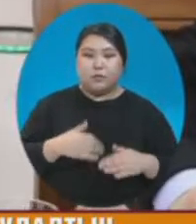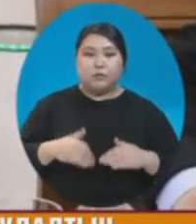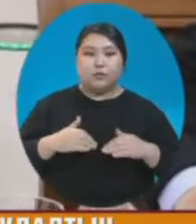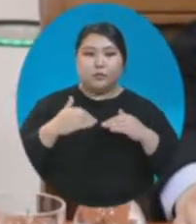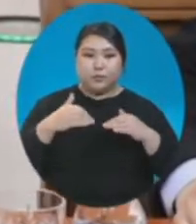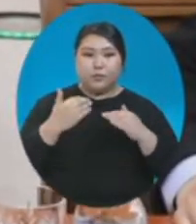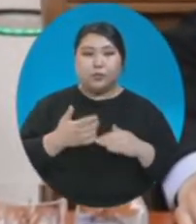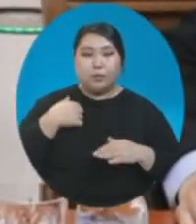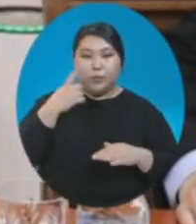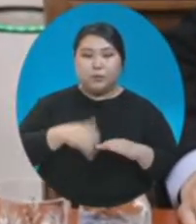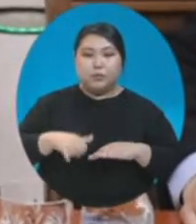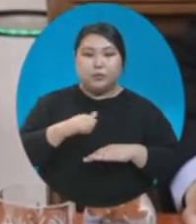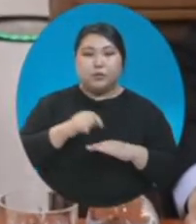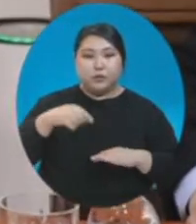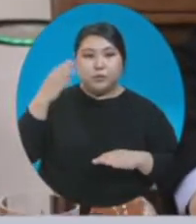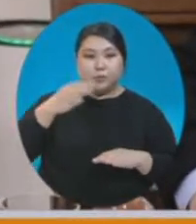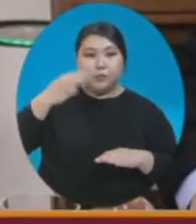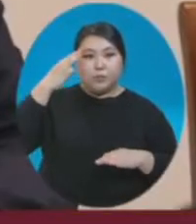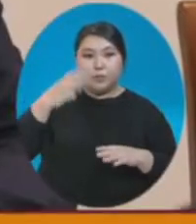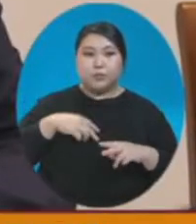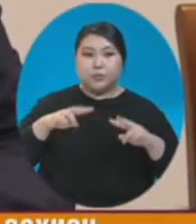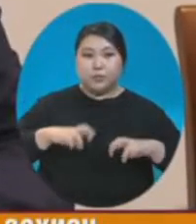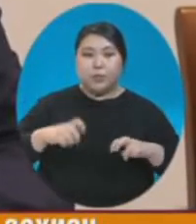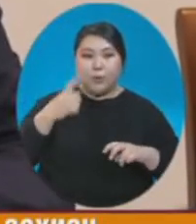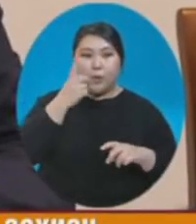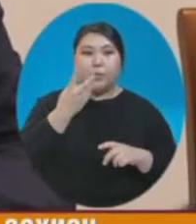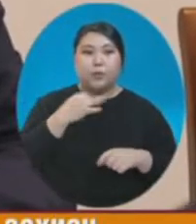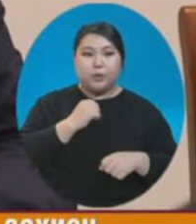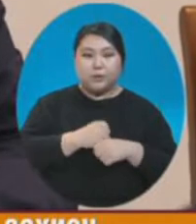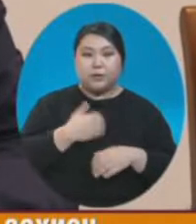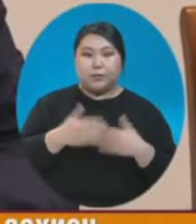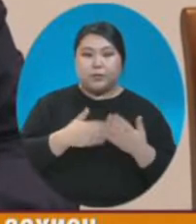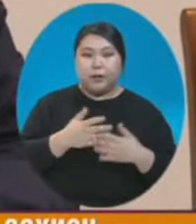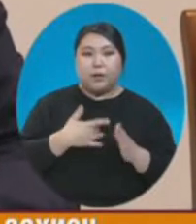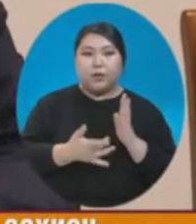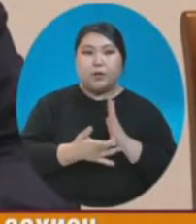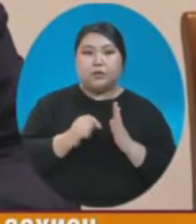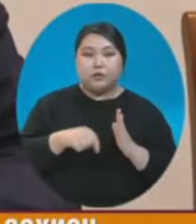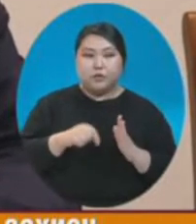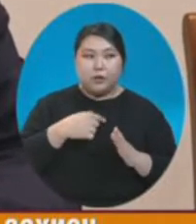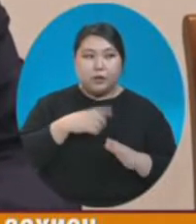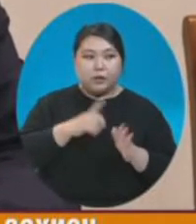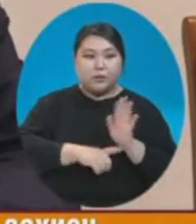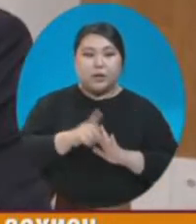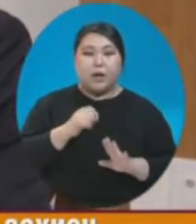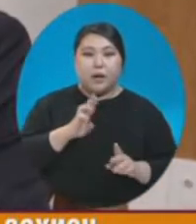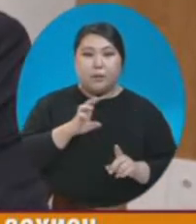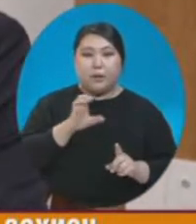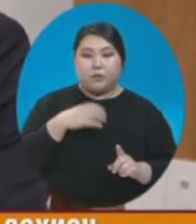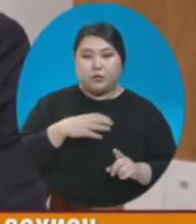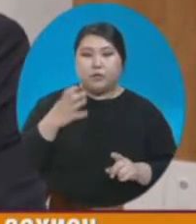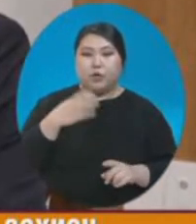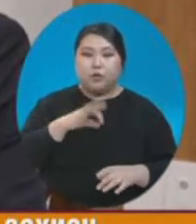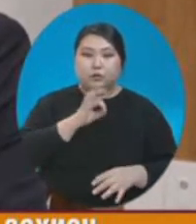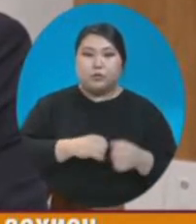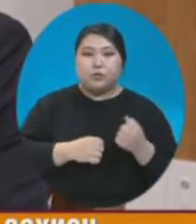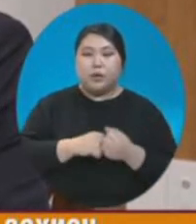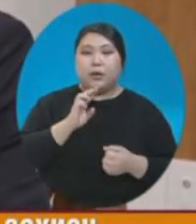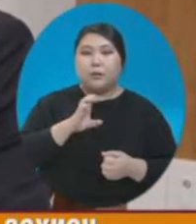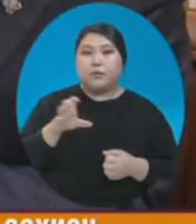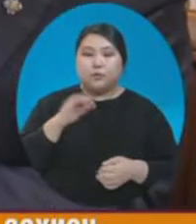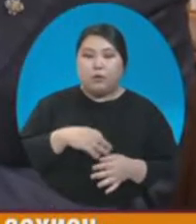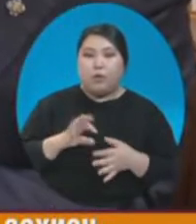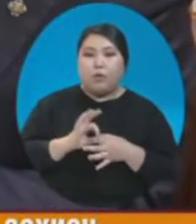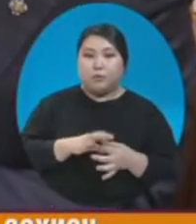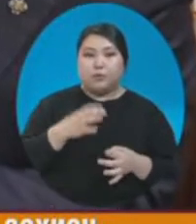байна. Монгол улс энэ туршлагаас нь судалж Монголд үйл ажиллагаа явуулж байгаа технологийн стартап компаниудыг солонгосын хөрөнгө оруулагч компаниудтай